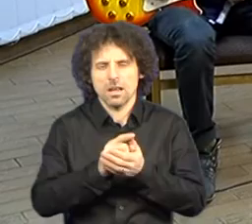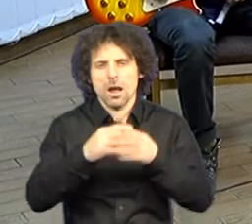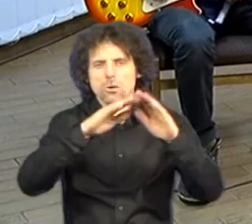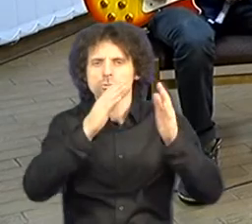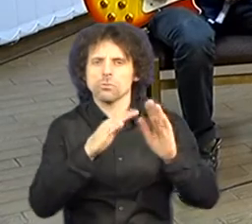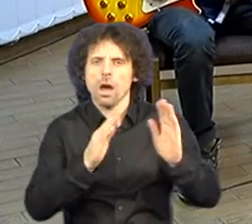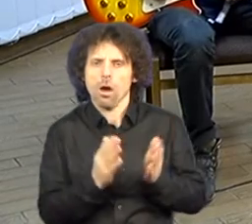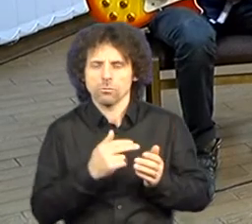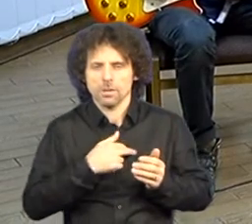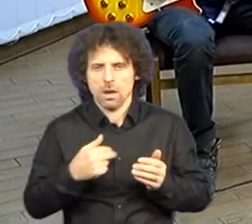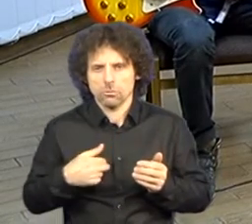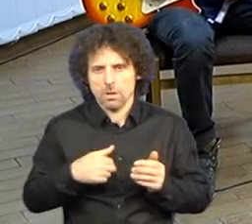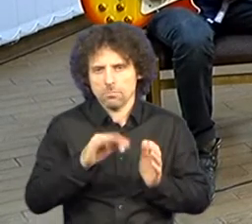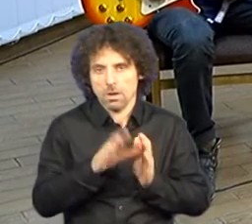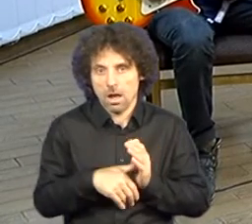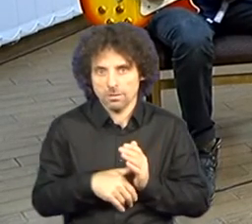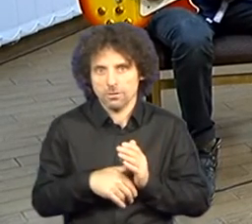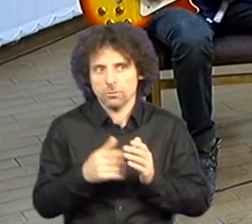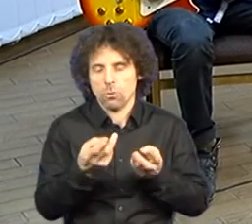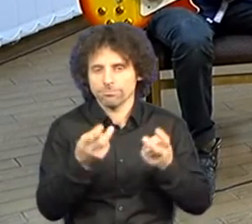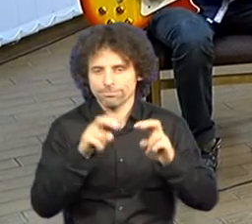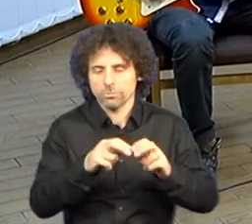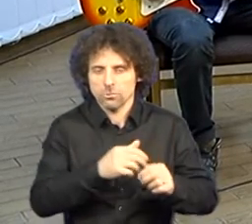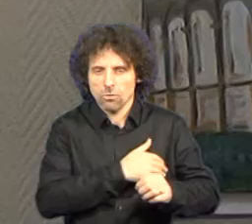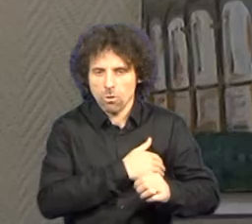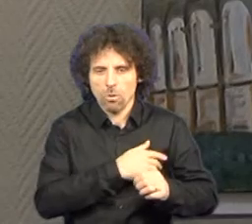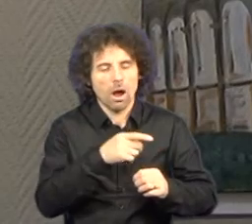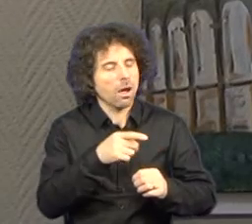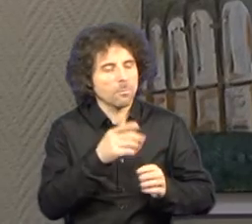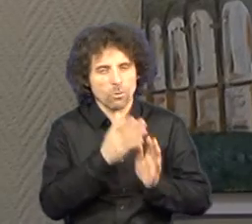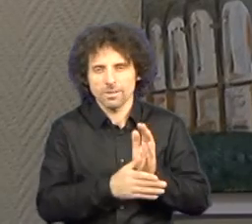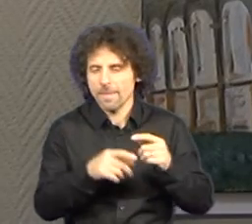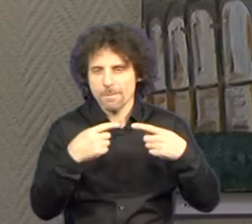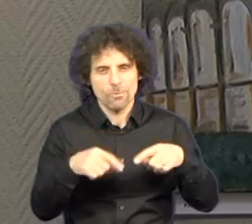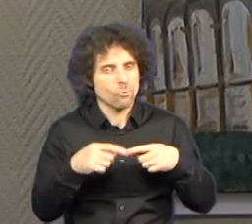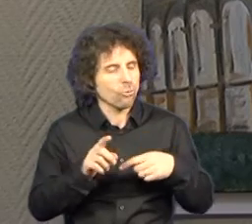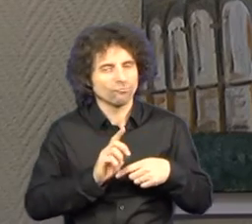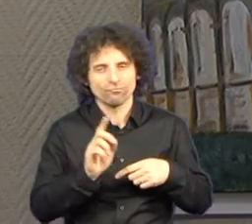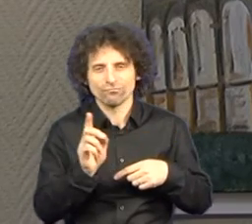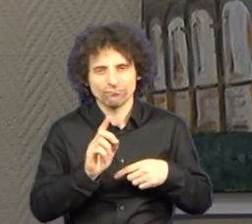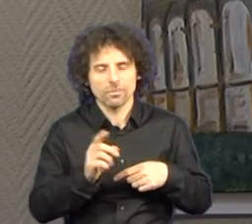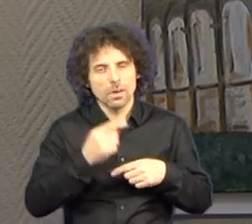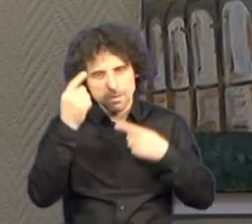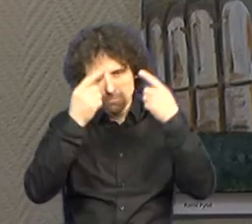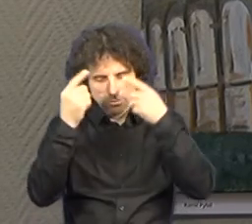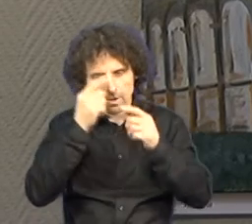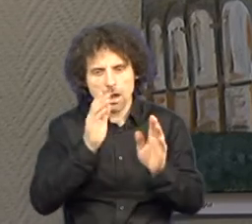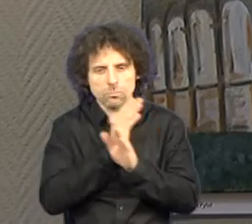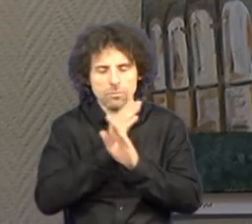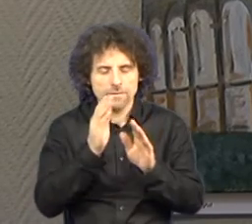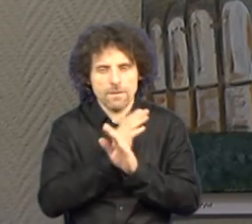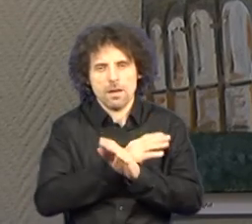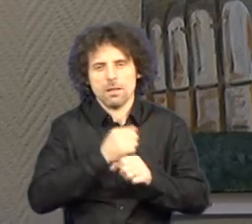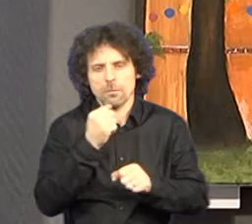naszego miasta do tego, żeby utworzyć taką szkołę, wcale nie było takie proste. Myślę, że ta atmosfera